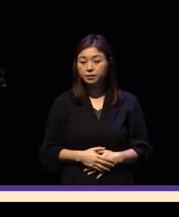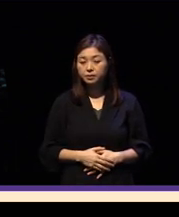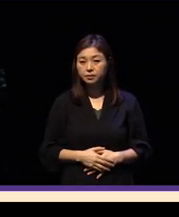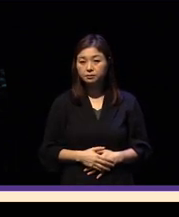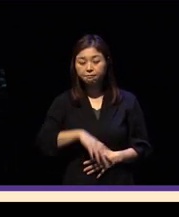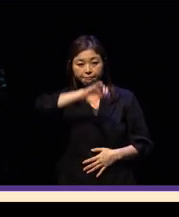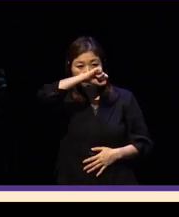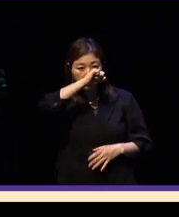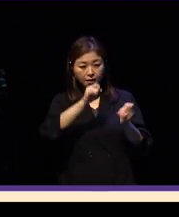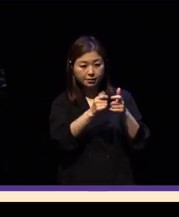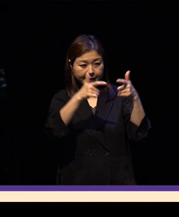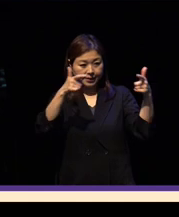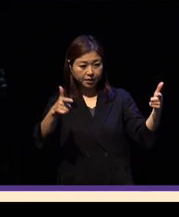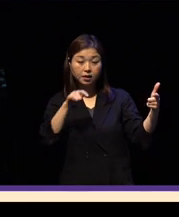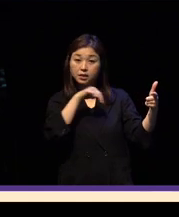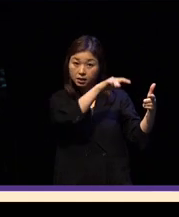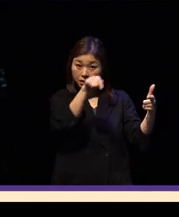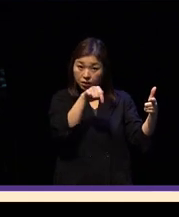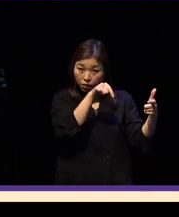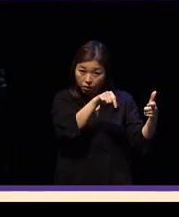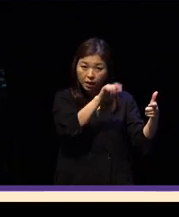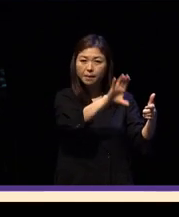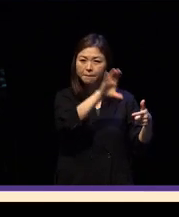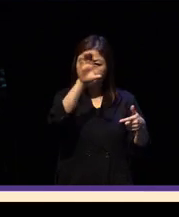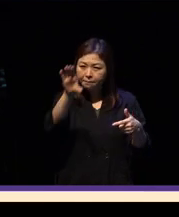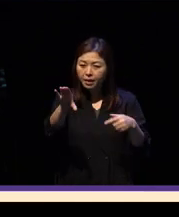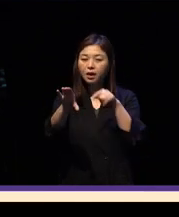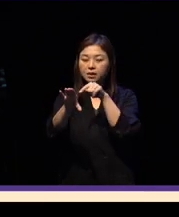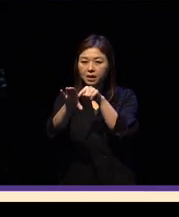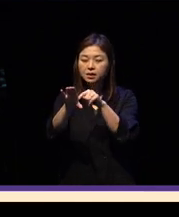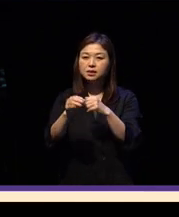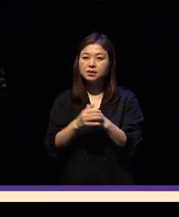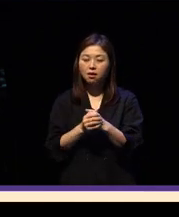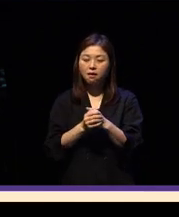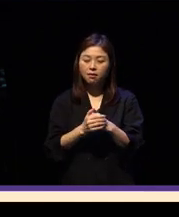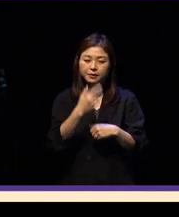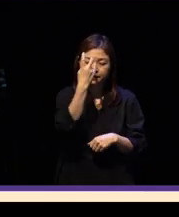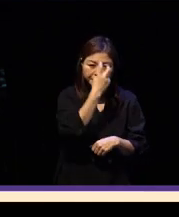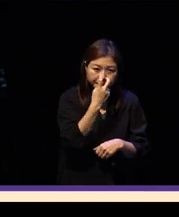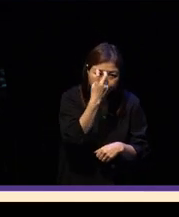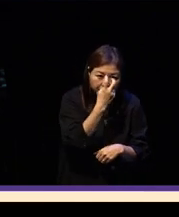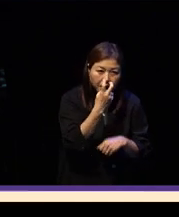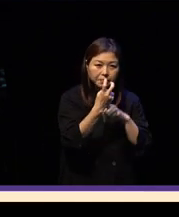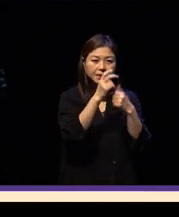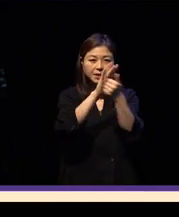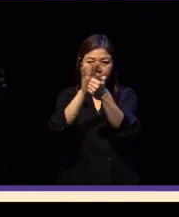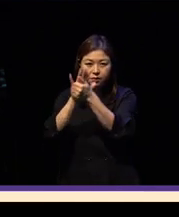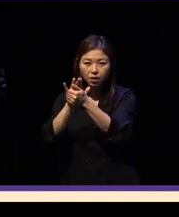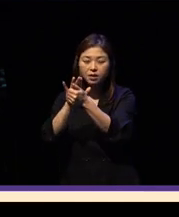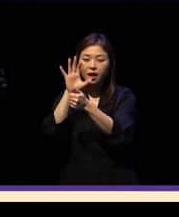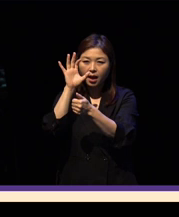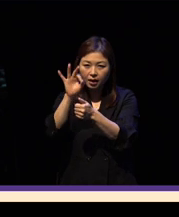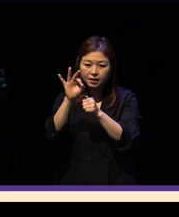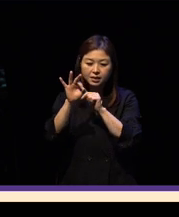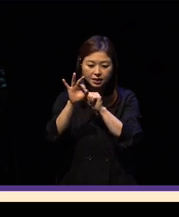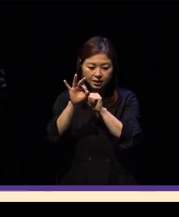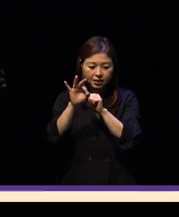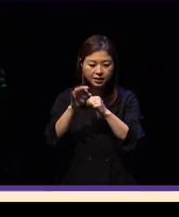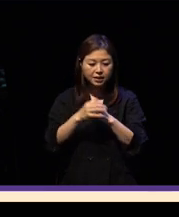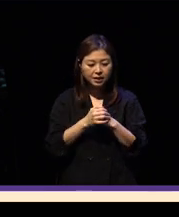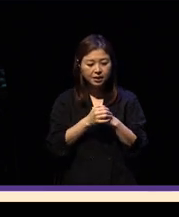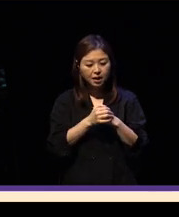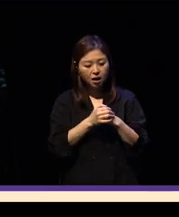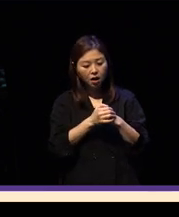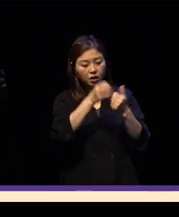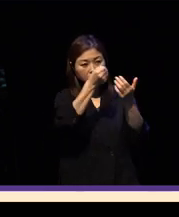이런 예산 증액분들을 충분히 반영해서 실현 심의 제작비 지원액은 정액으로 지원되는데요. 창작